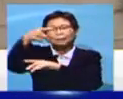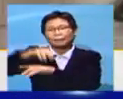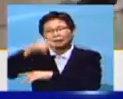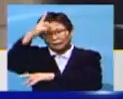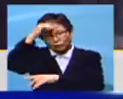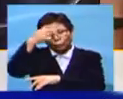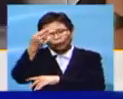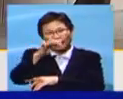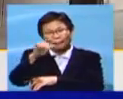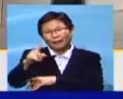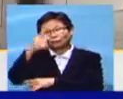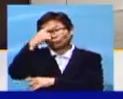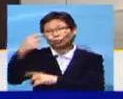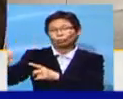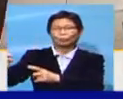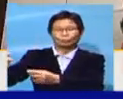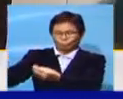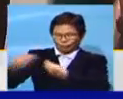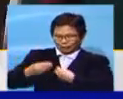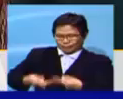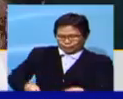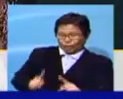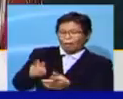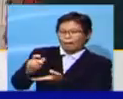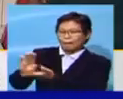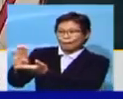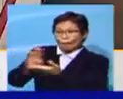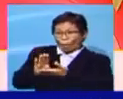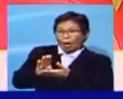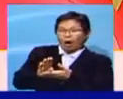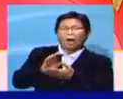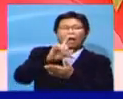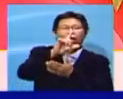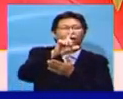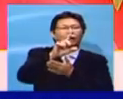binidi untuk memberi peluang biasiswa ke